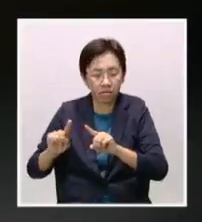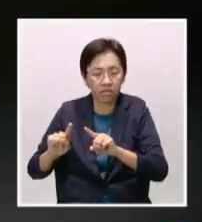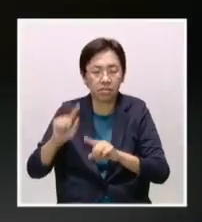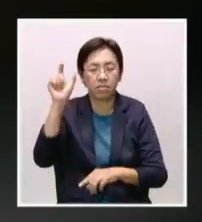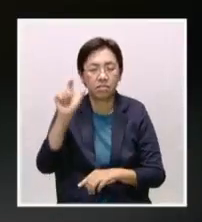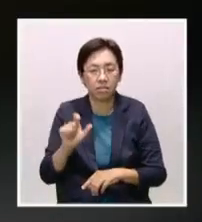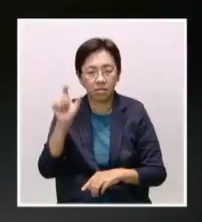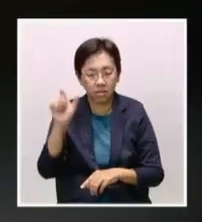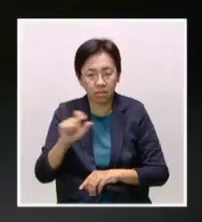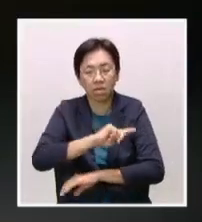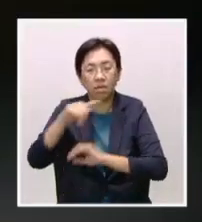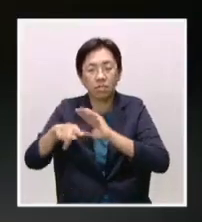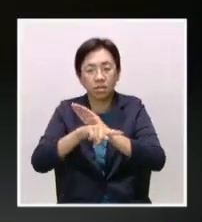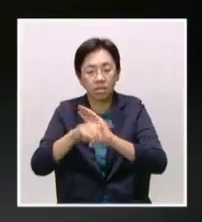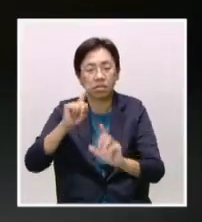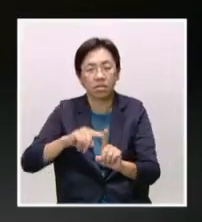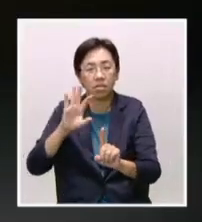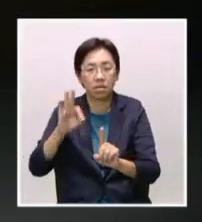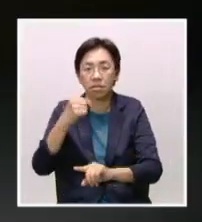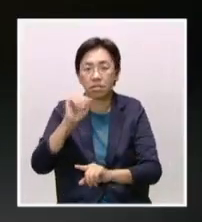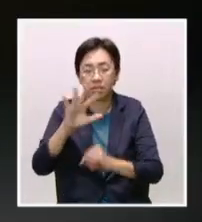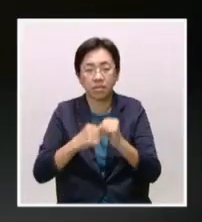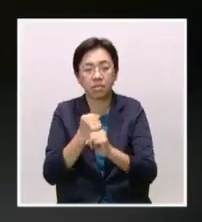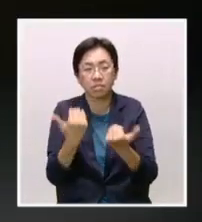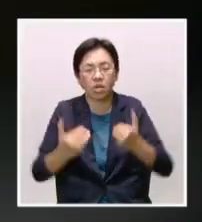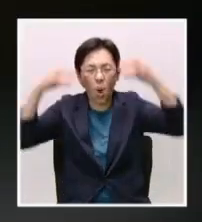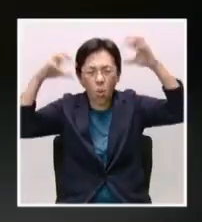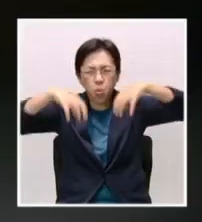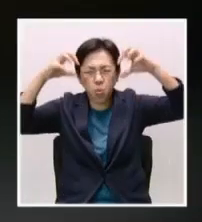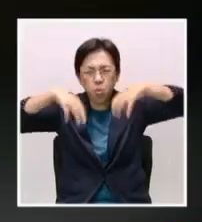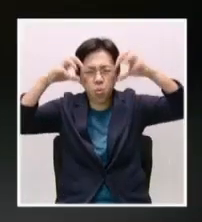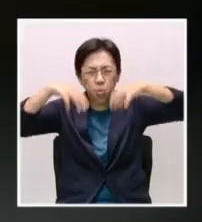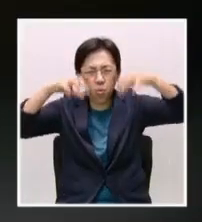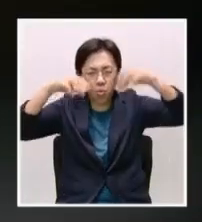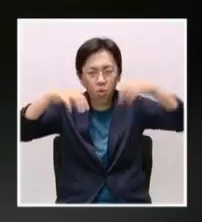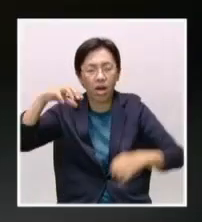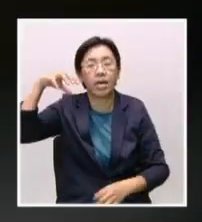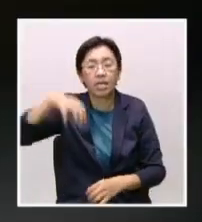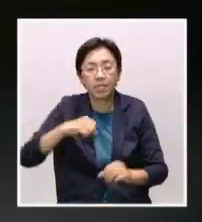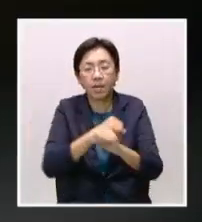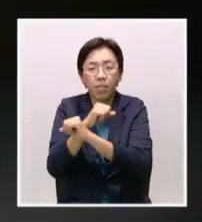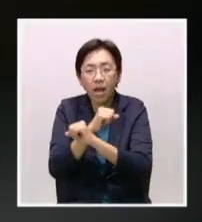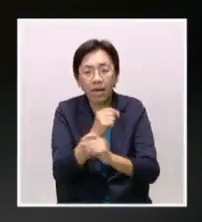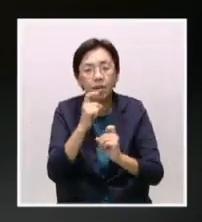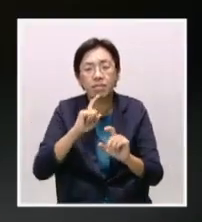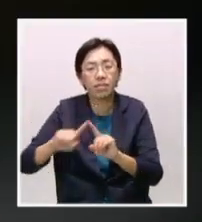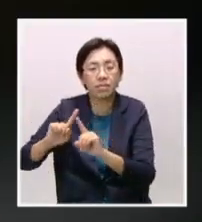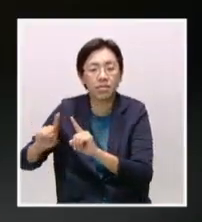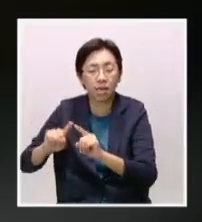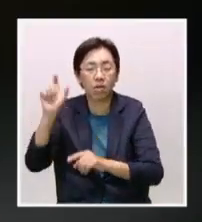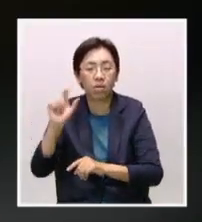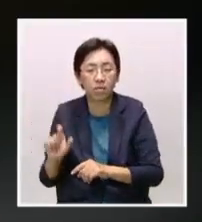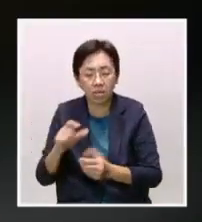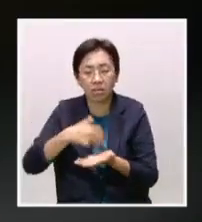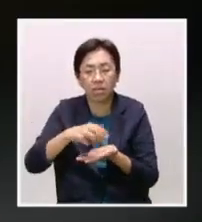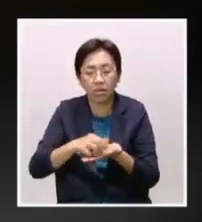ากนะคะเมื่อวันพฤหัสบดีที่15กันยายนที่ผ่านมาโดยทางสำนักงานป้องกันภัยพลเรือนของอิตาลีระบุว่าป